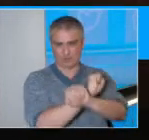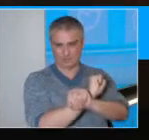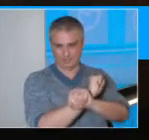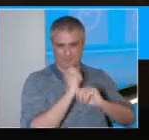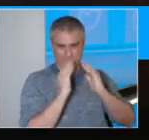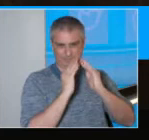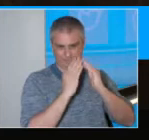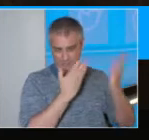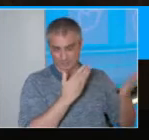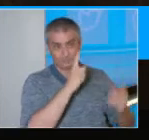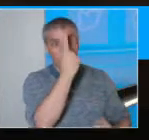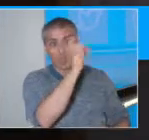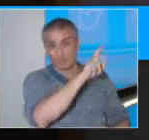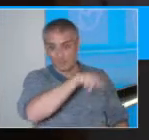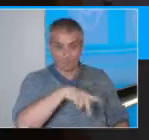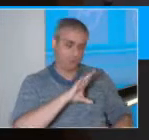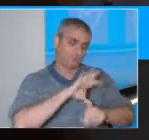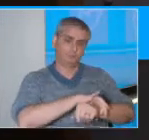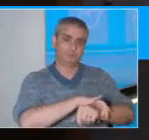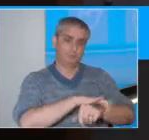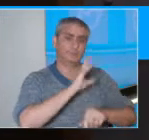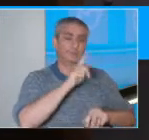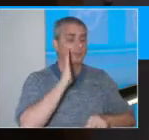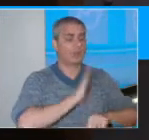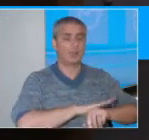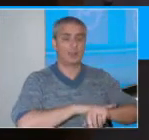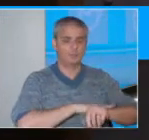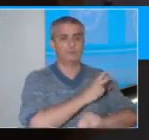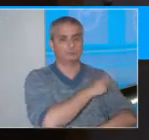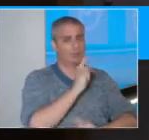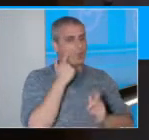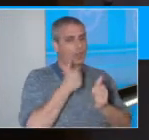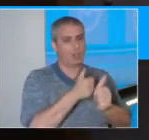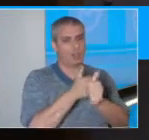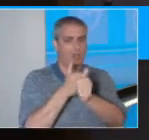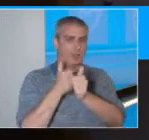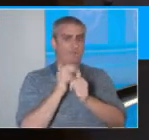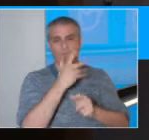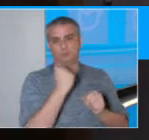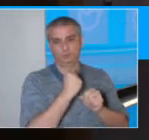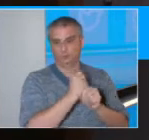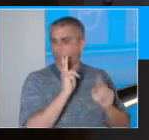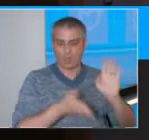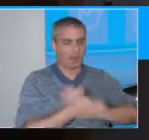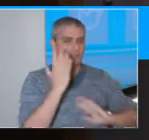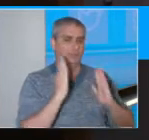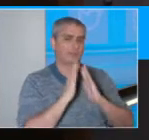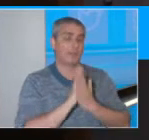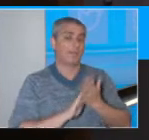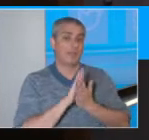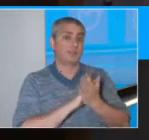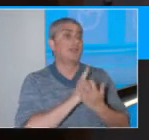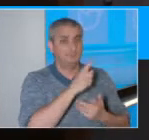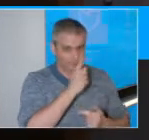אדם שיחזור מחול, ובעצם יצטרך לשהות איתו, וכך המשטרה תוכל לעקוב על כל צעדה, והוא לא יוכל לעזוב את ביתו. גם